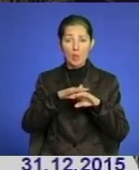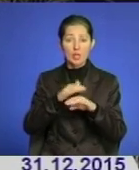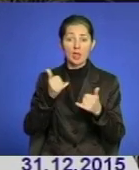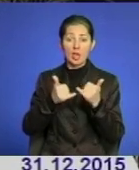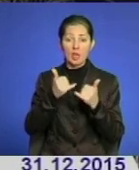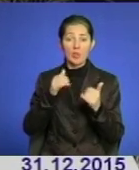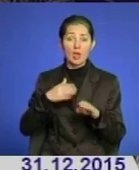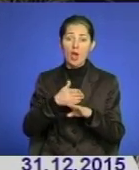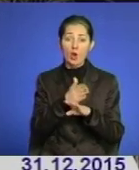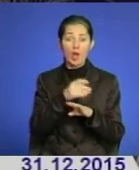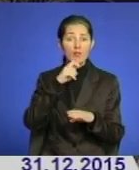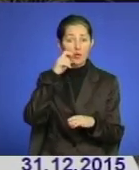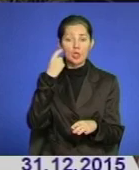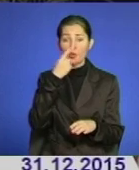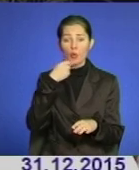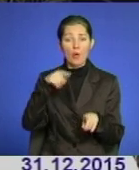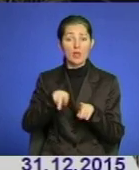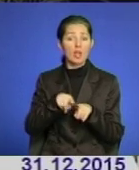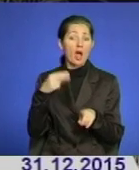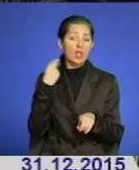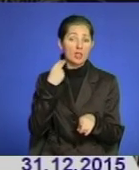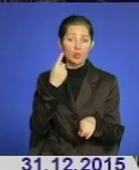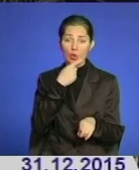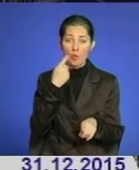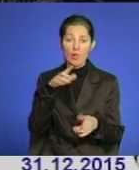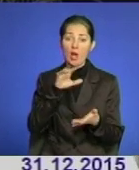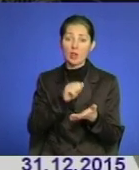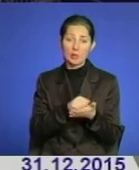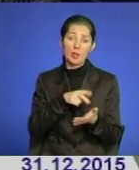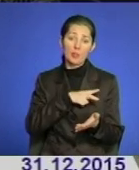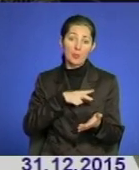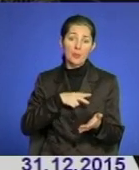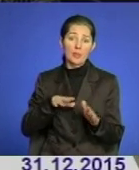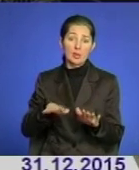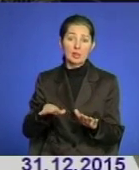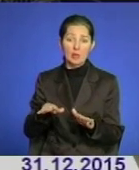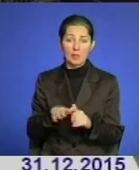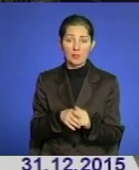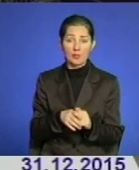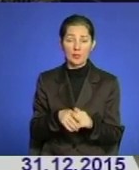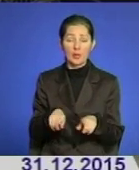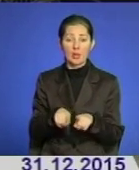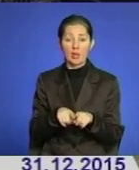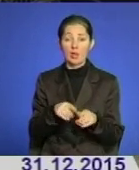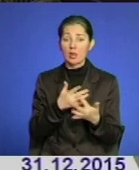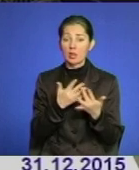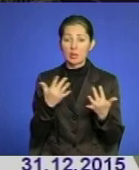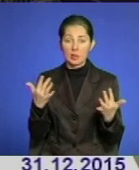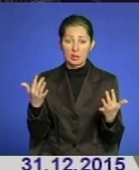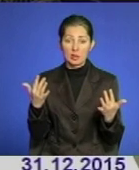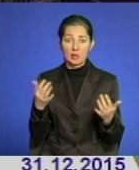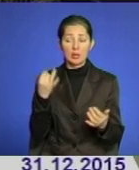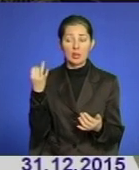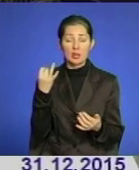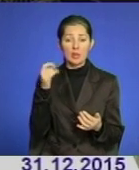хімії, географії, української мови та англійської мови і посіла призові місця. Така багатогранність, так?